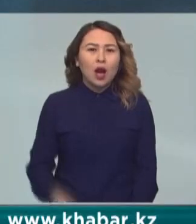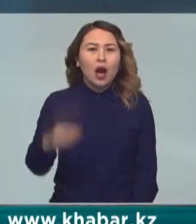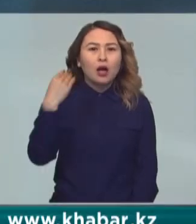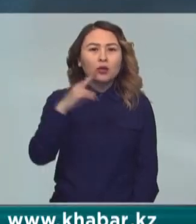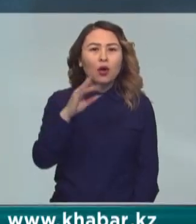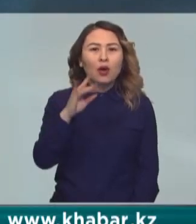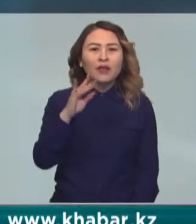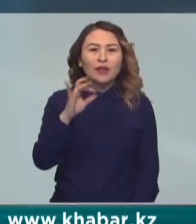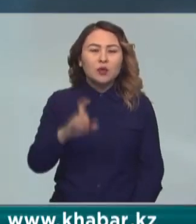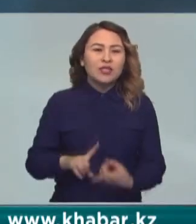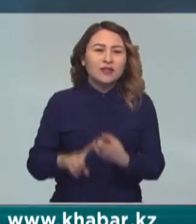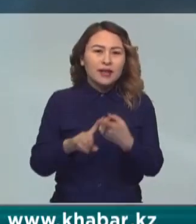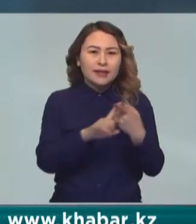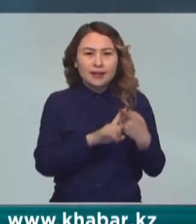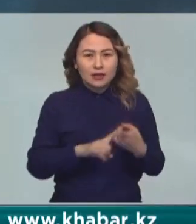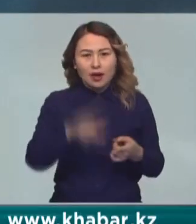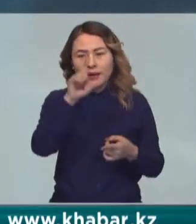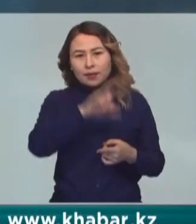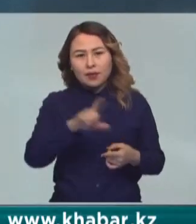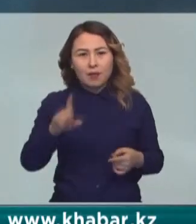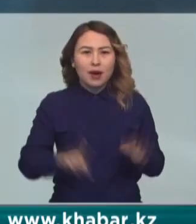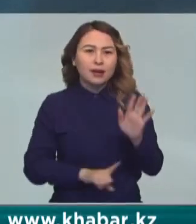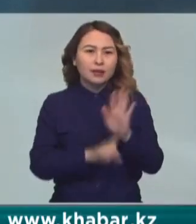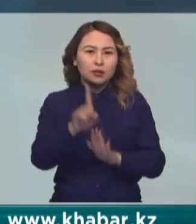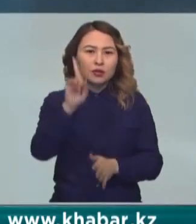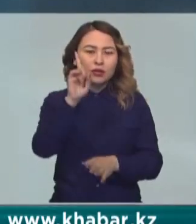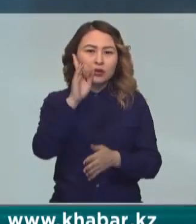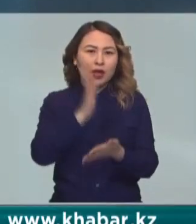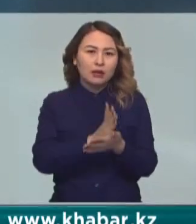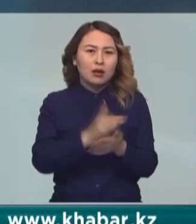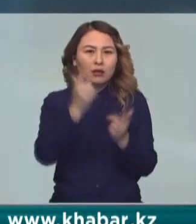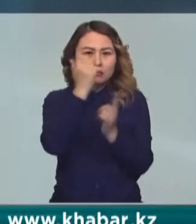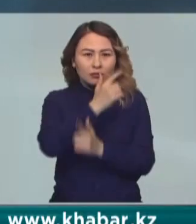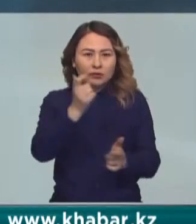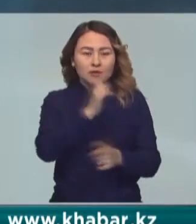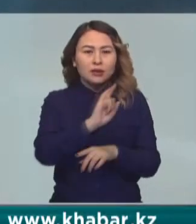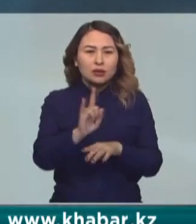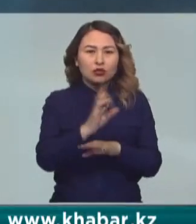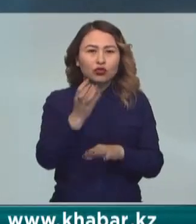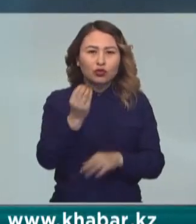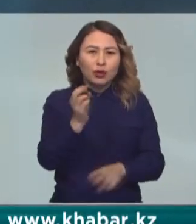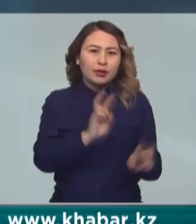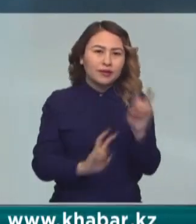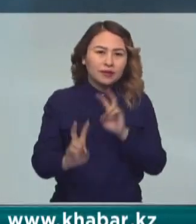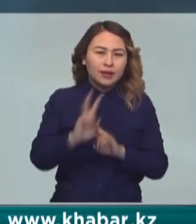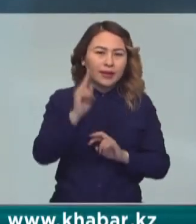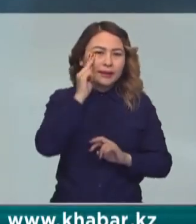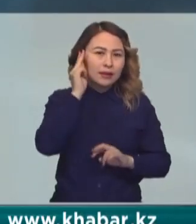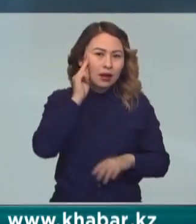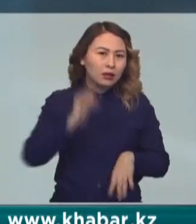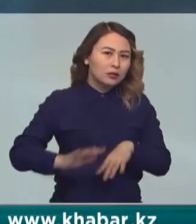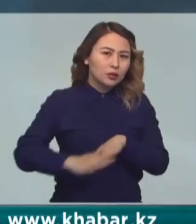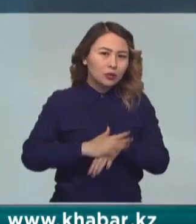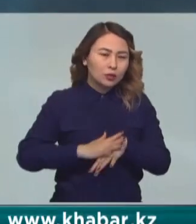Ақтөбеде коронавирустың инфекциясын жұқтырған адамдар бар деп жалған ақпарат таратушылар іздестіріліп жатыр. Олар Қытай